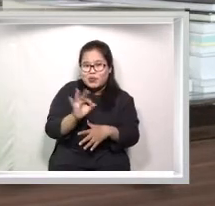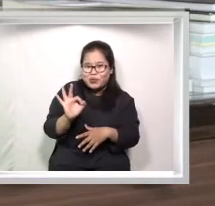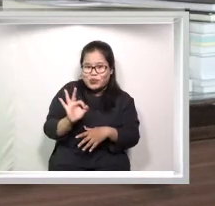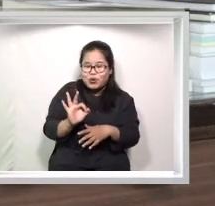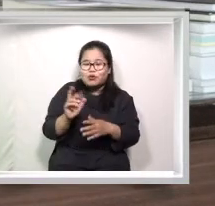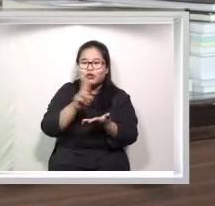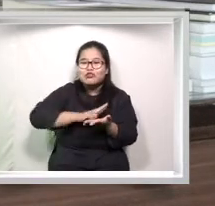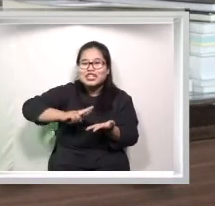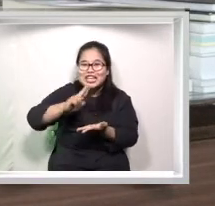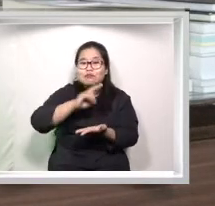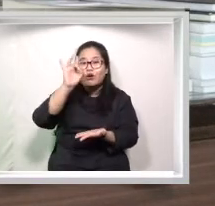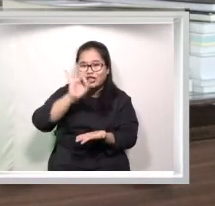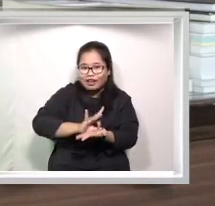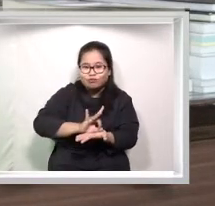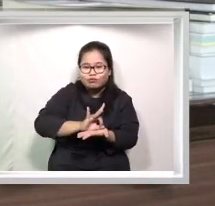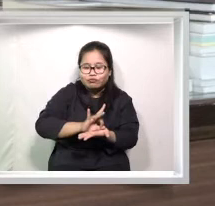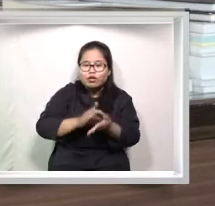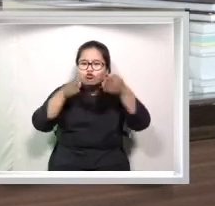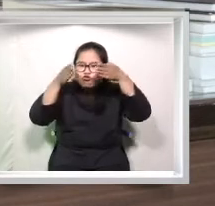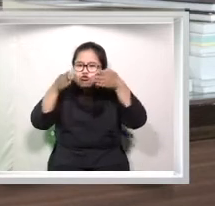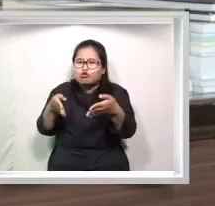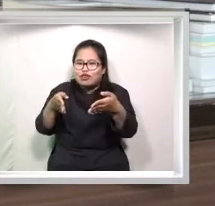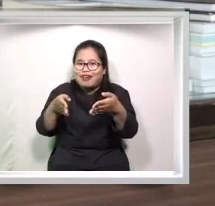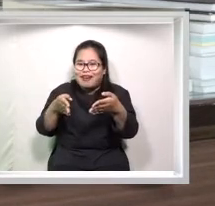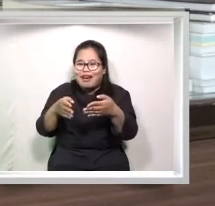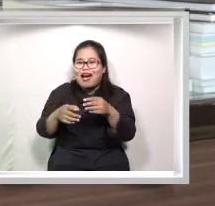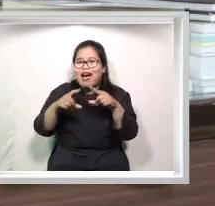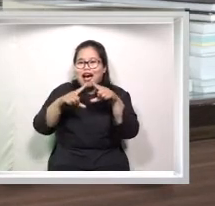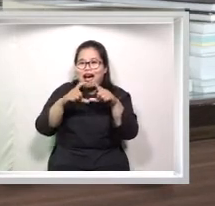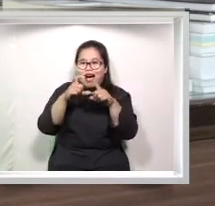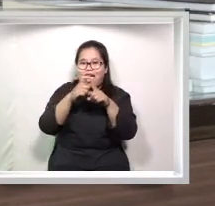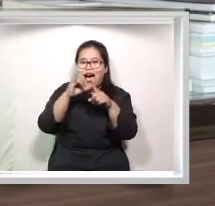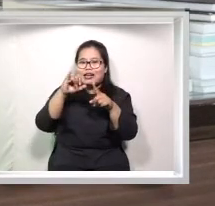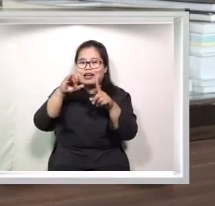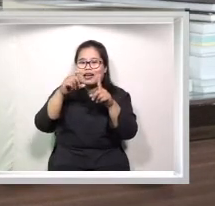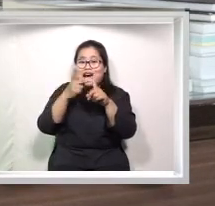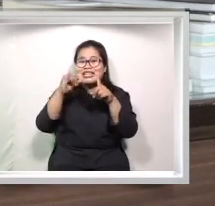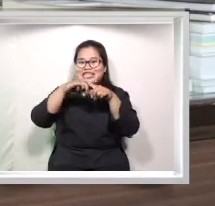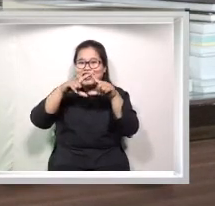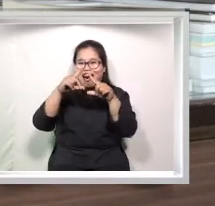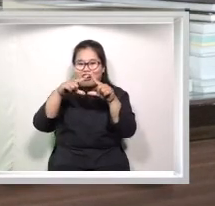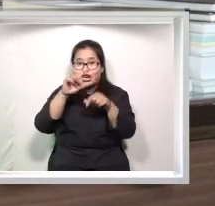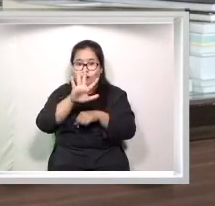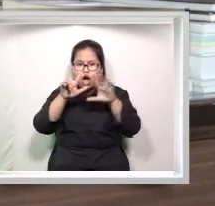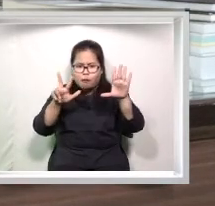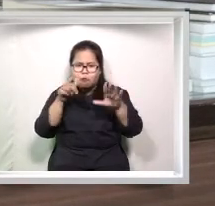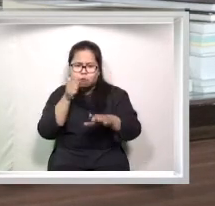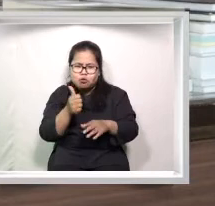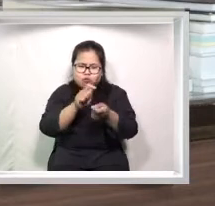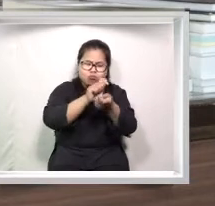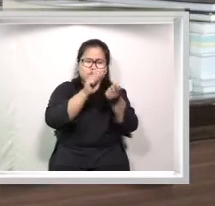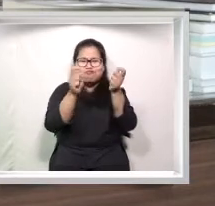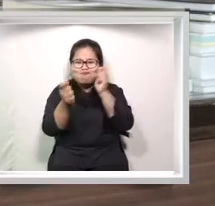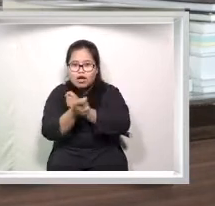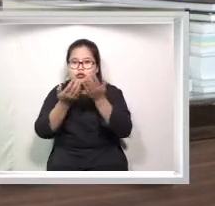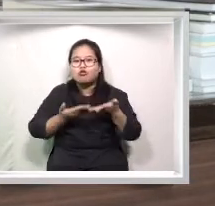baru Universitas Brawijaya, khususnya Adiraga 58, dapat